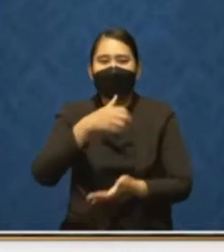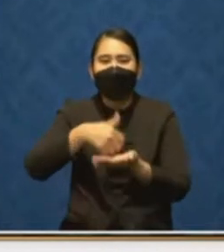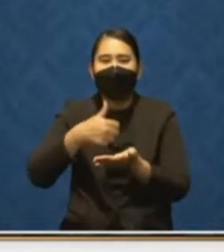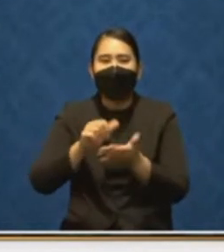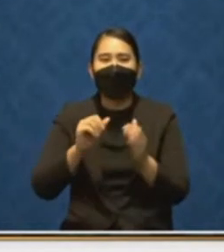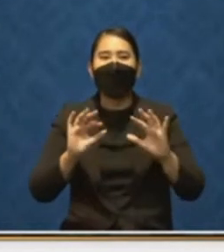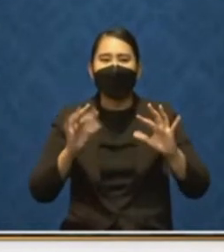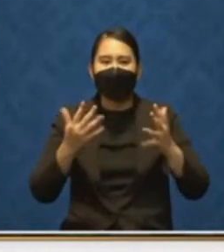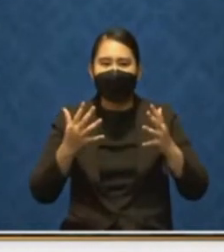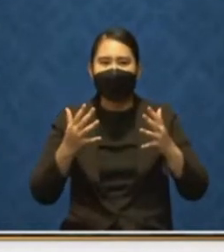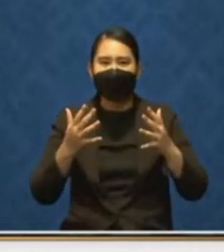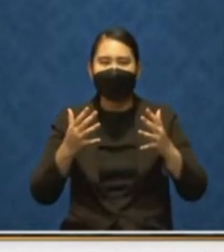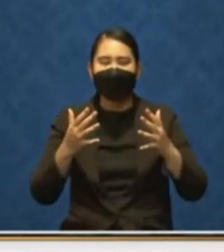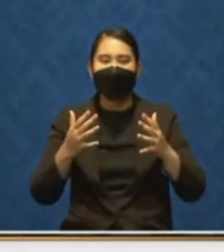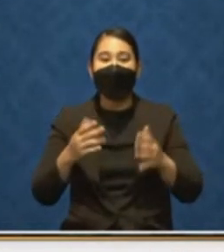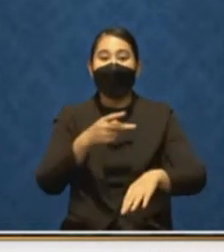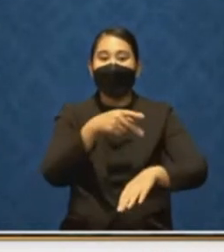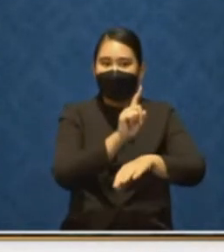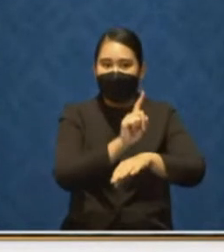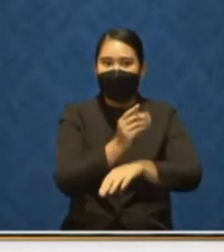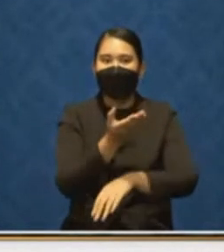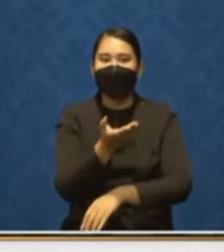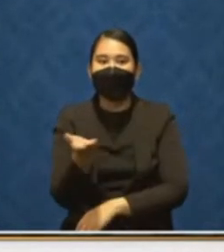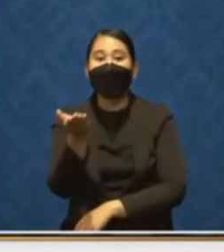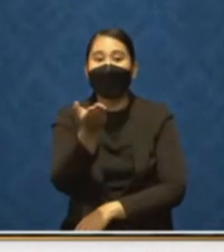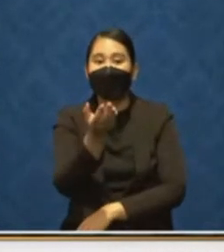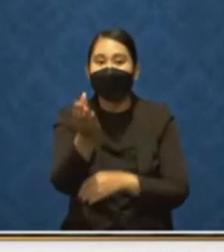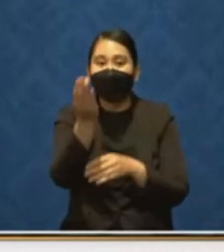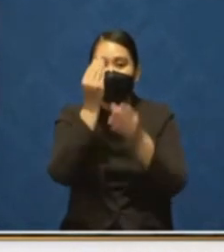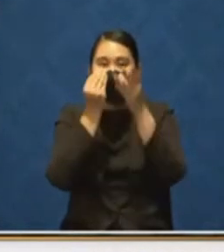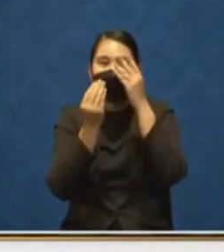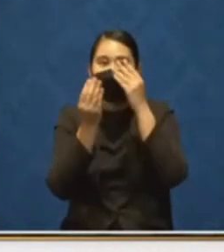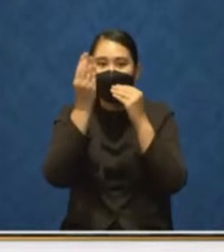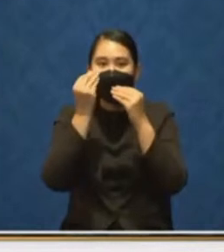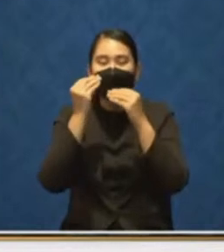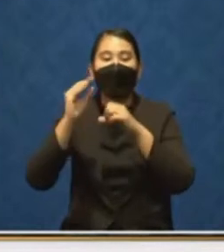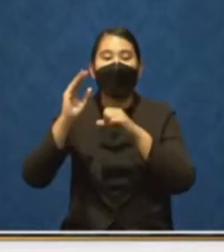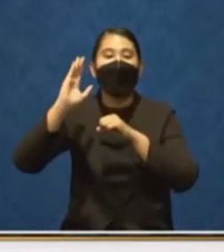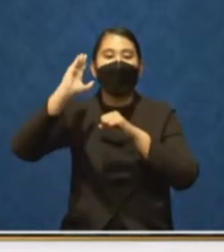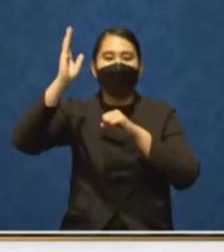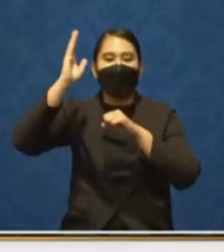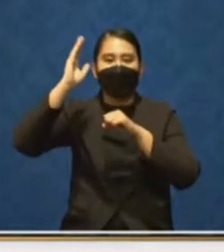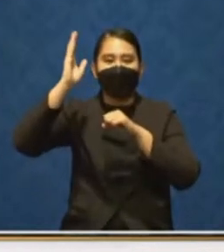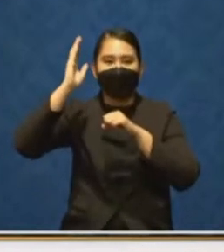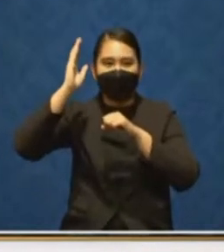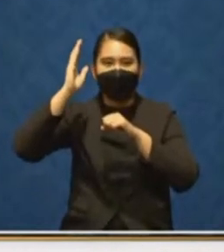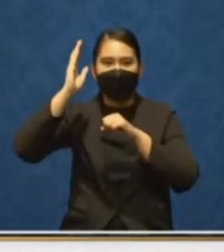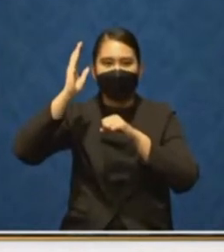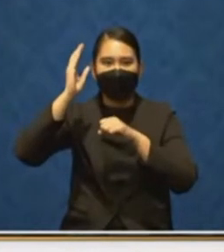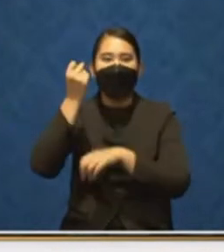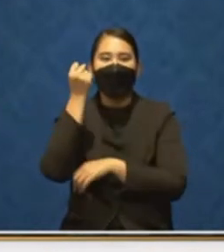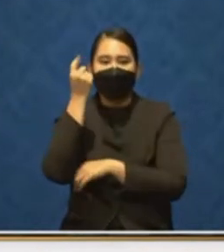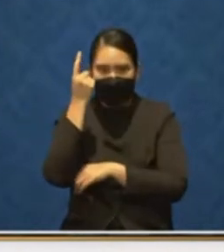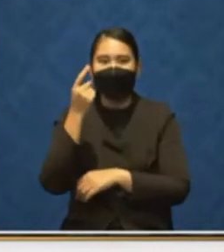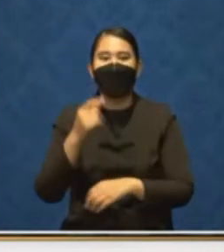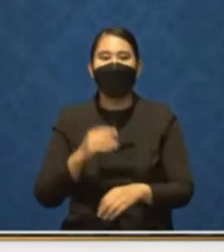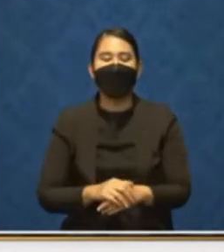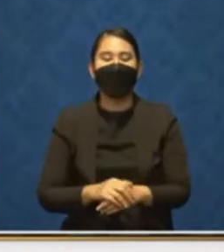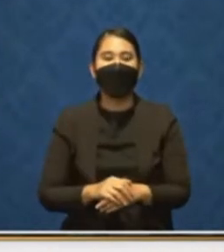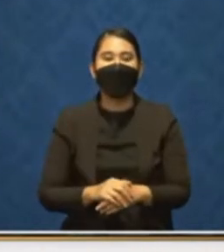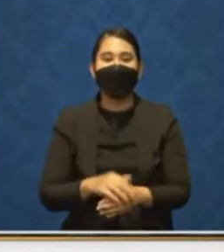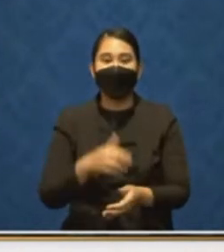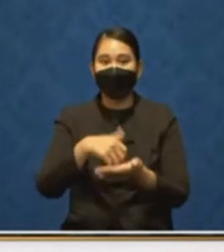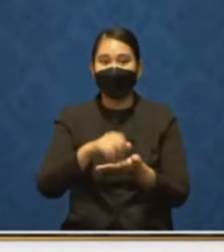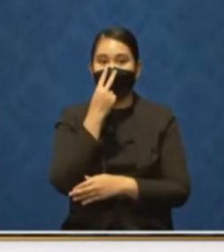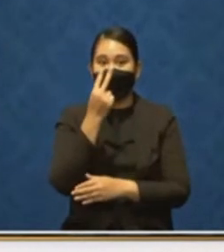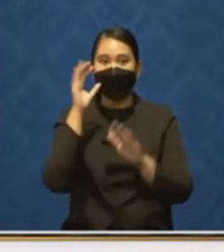มันจะท่านท่านผู้ฟังจะจะได้อธิบายได้มากเข้าใจมากขึ้นถ้าดู